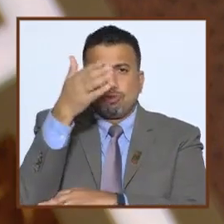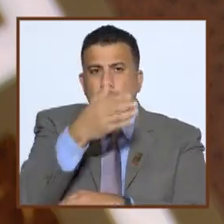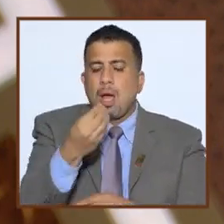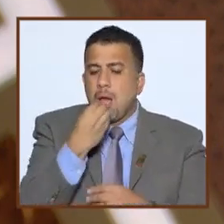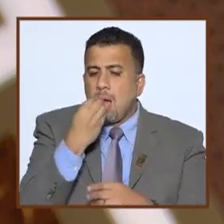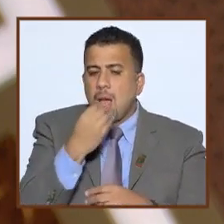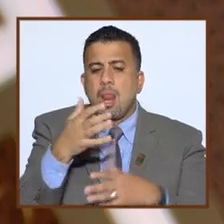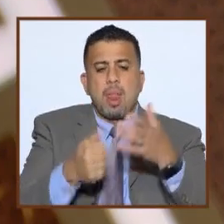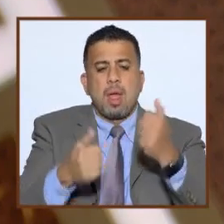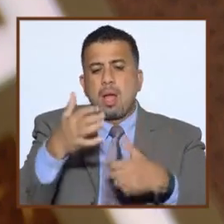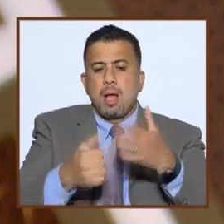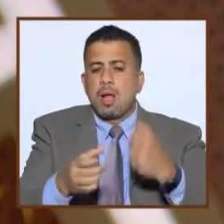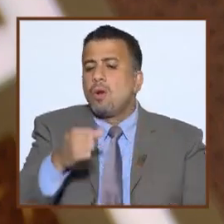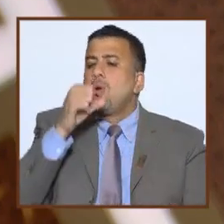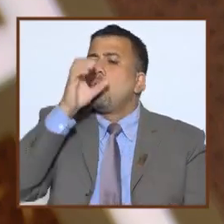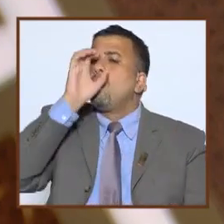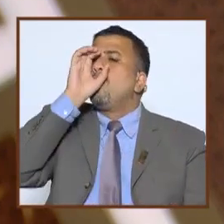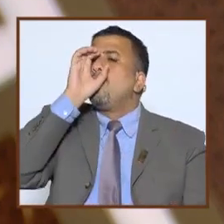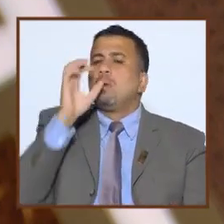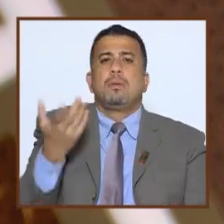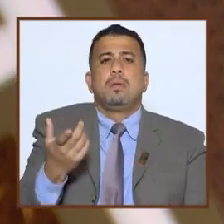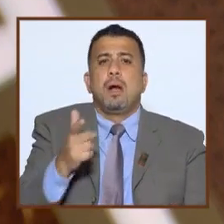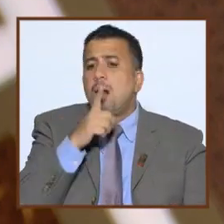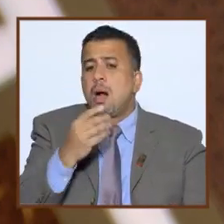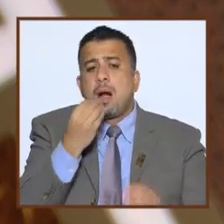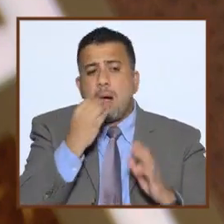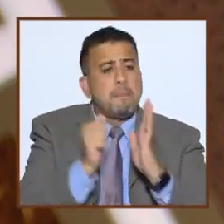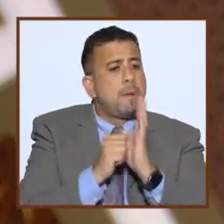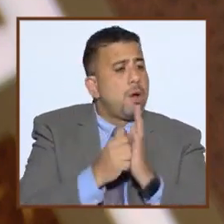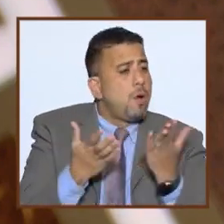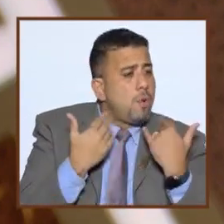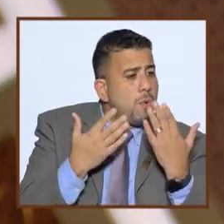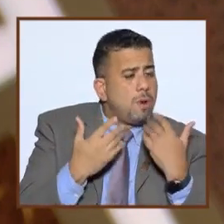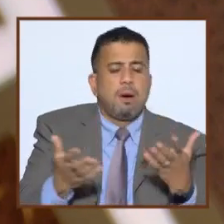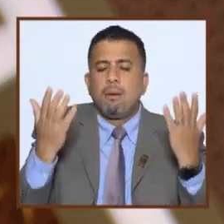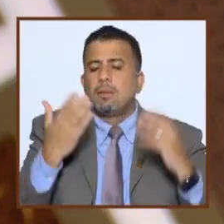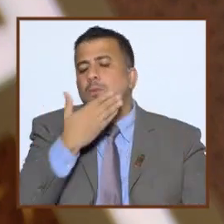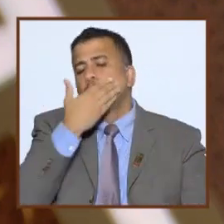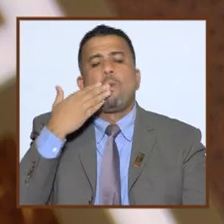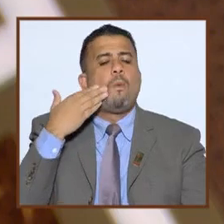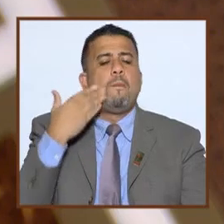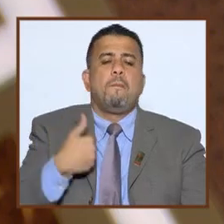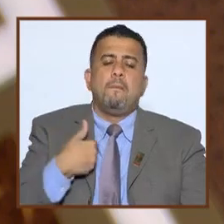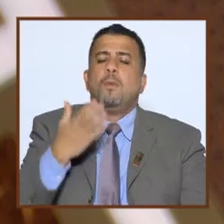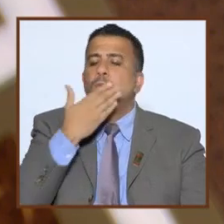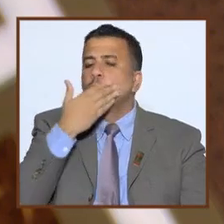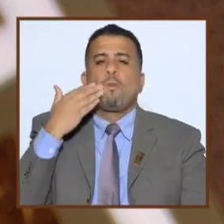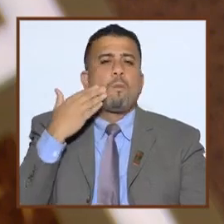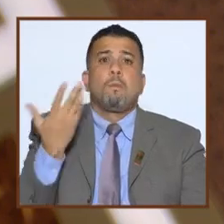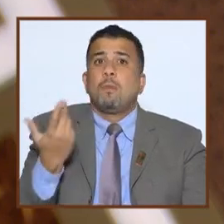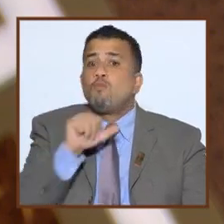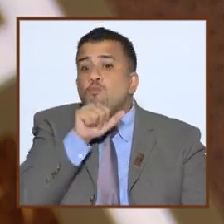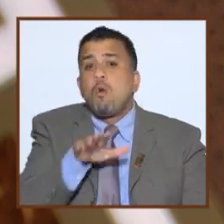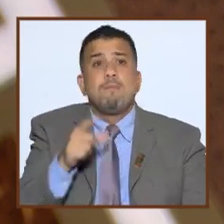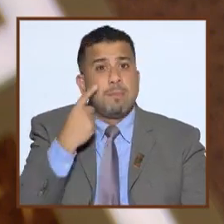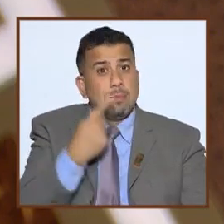وشرب اللبن يعني ما وجدت شيء قال اني صائم هذا هدي النبي عليه الصلاه والسلام ولذلك اتركي عنك هذا